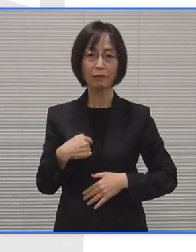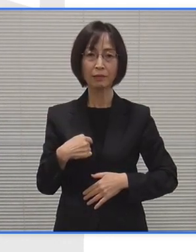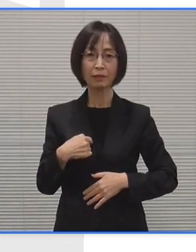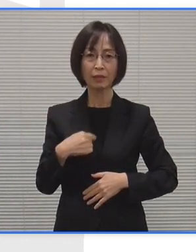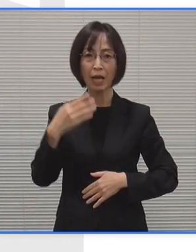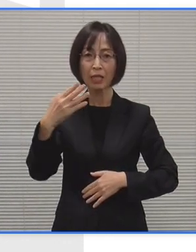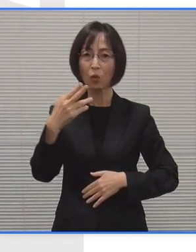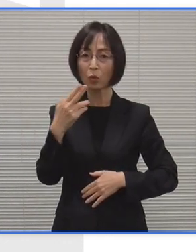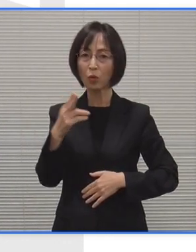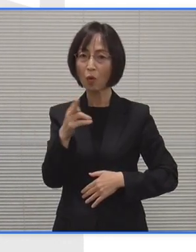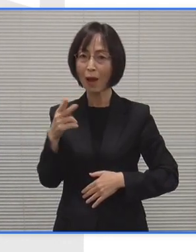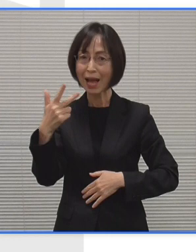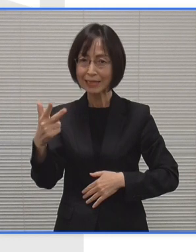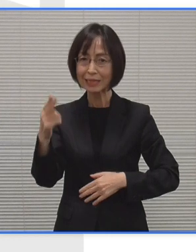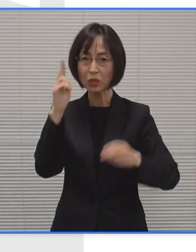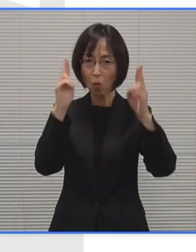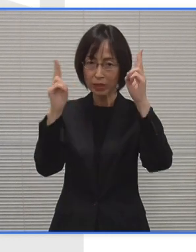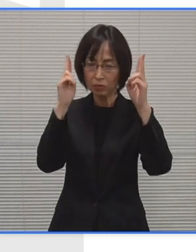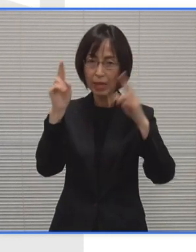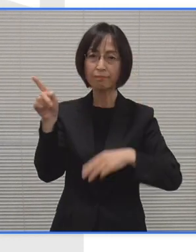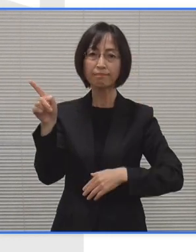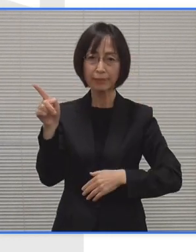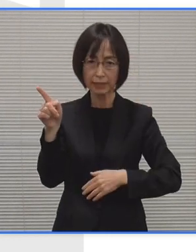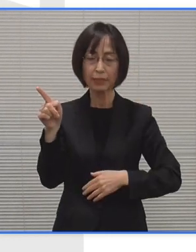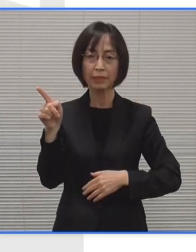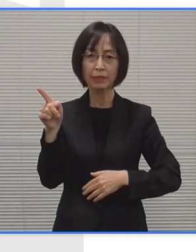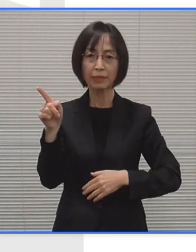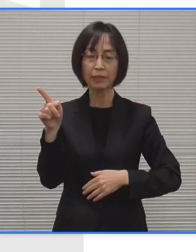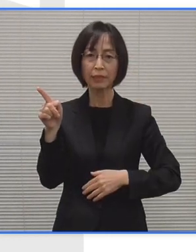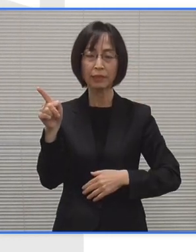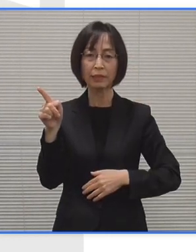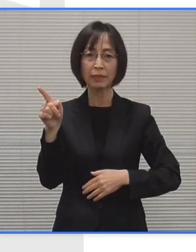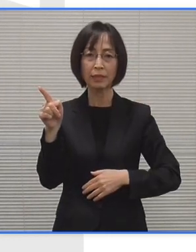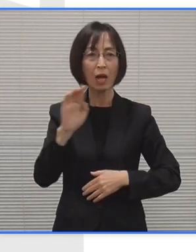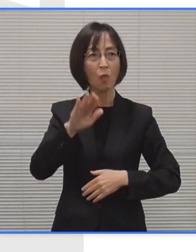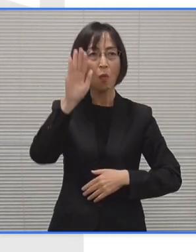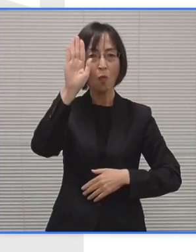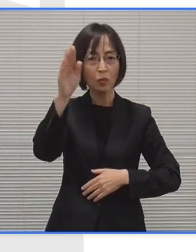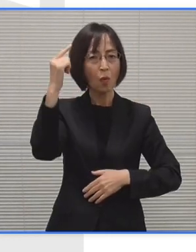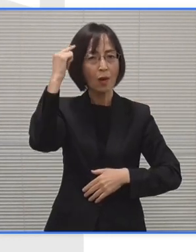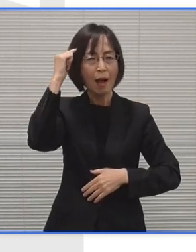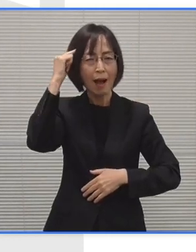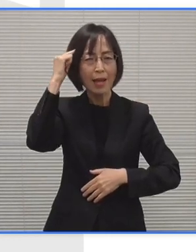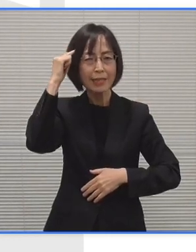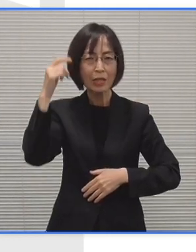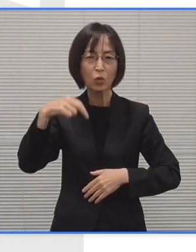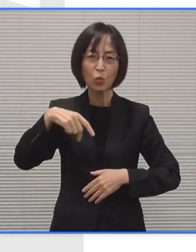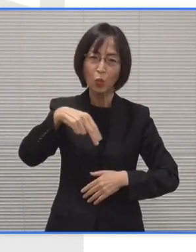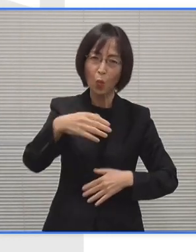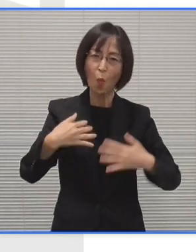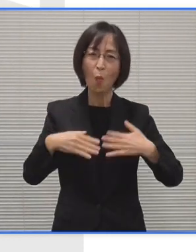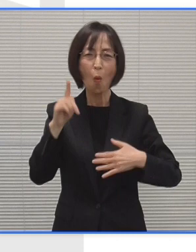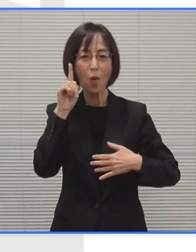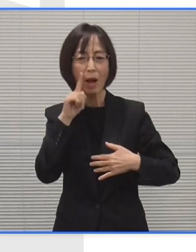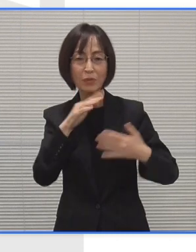ヨドバシホールディングスさんに、今後の考えているウォーカブルな街づくりと